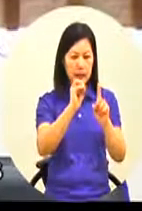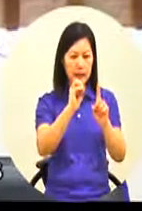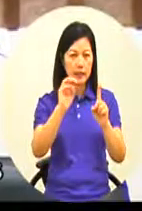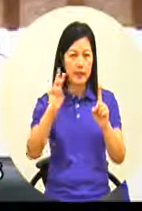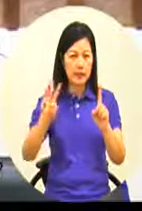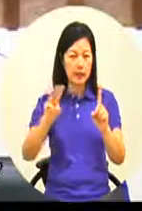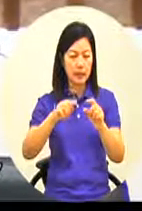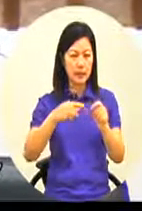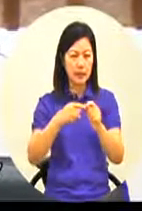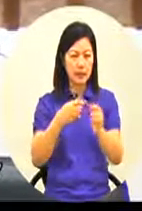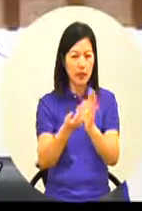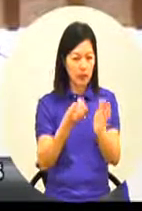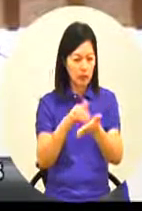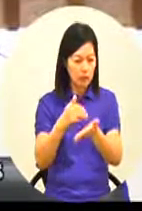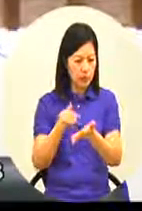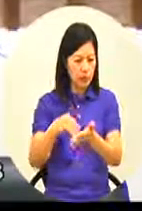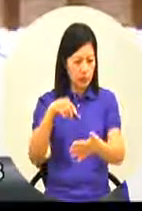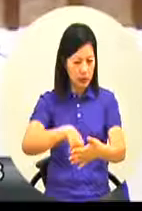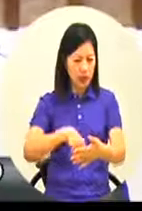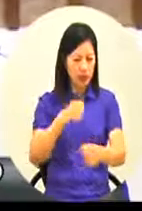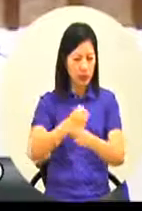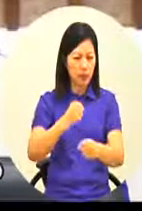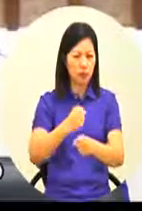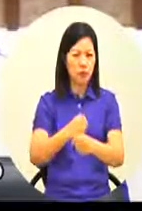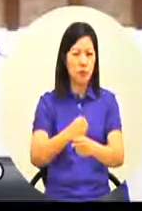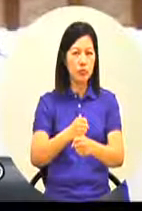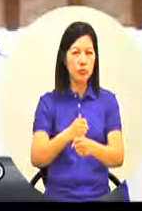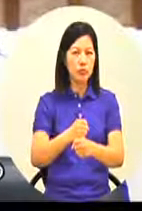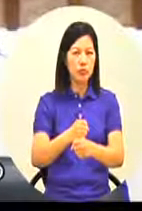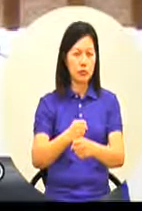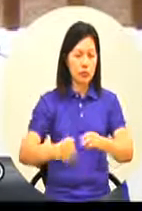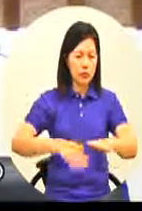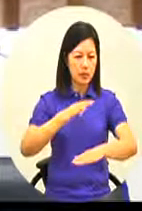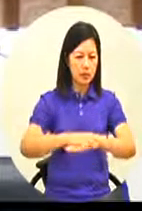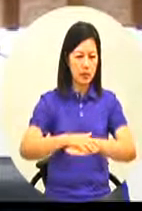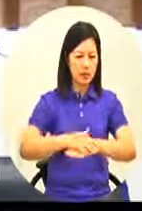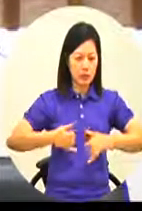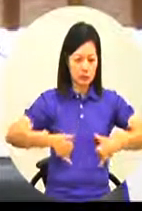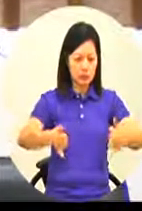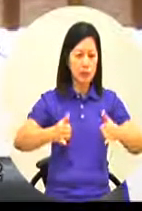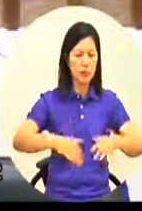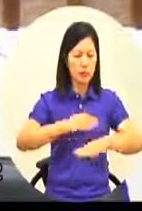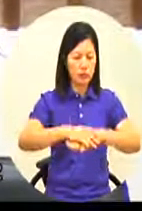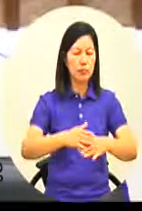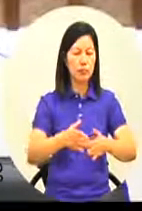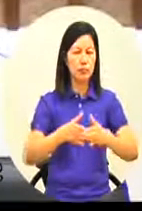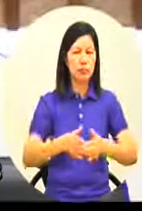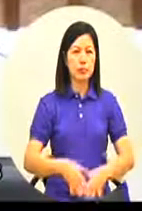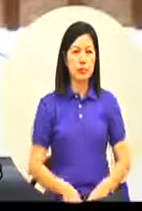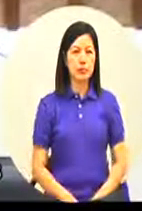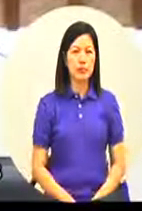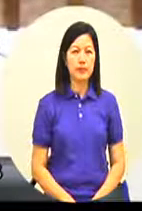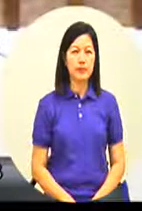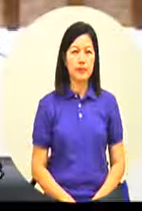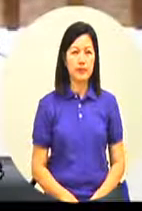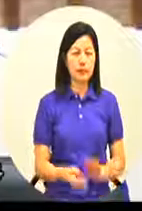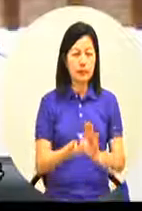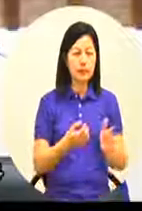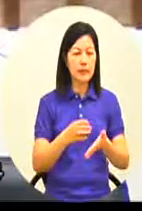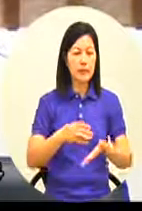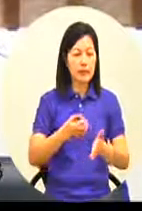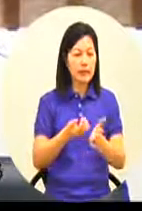算，这个执行力一定要完成这个开辟。好，前面这两件